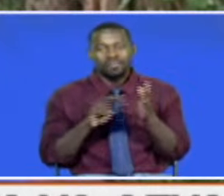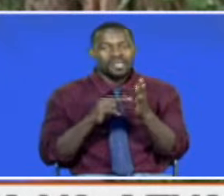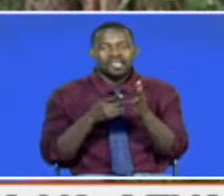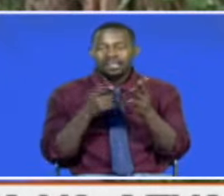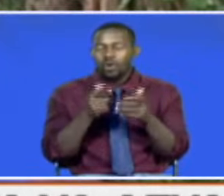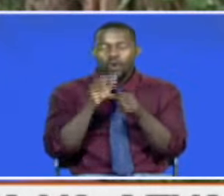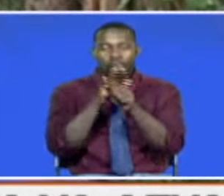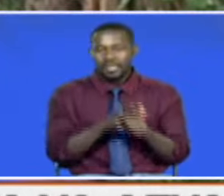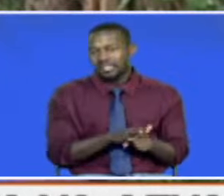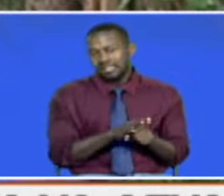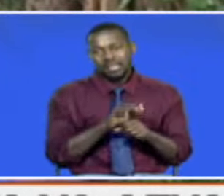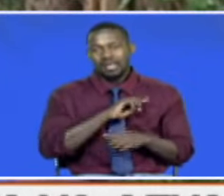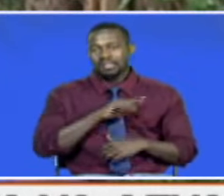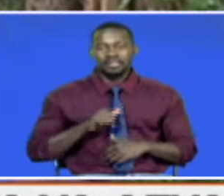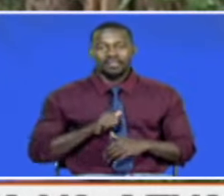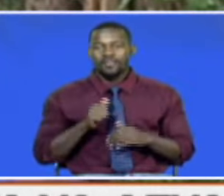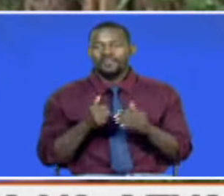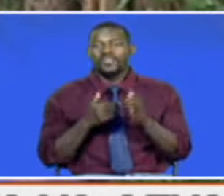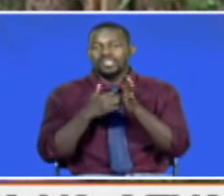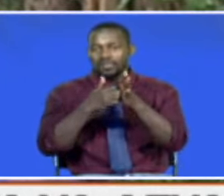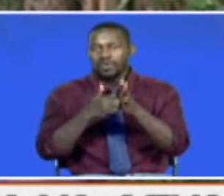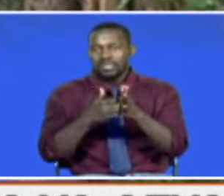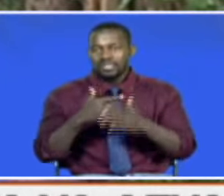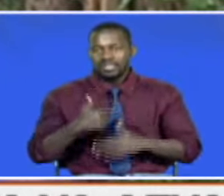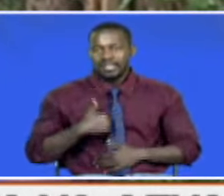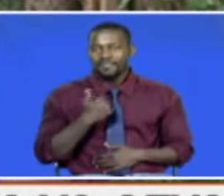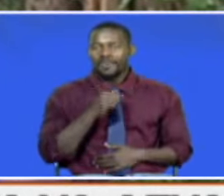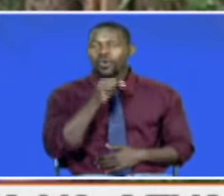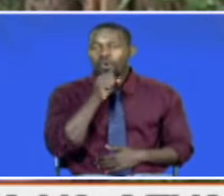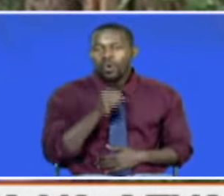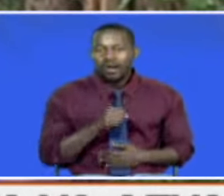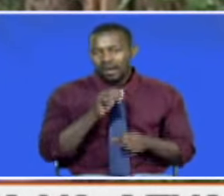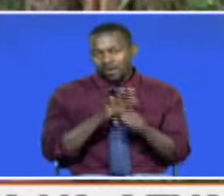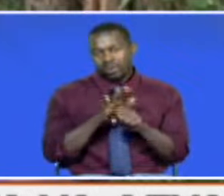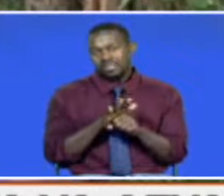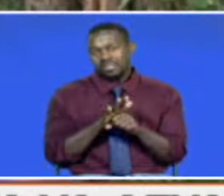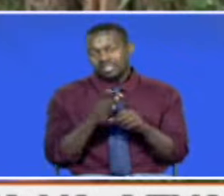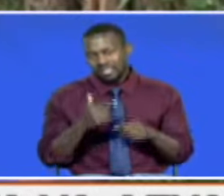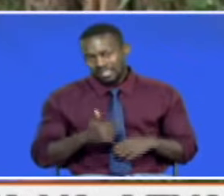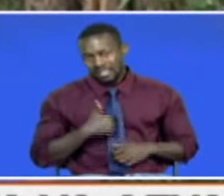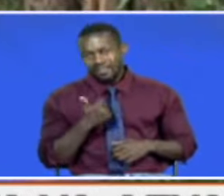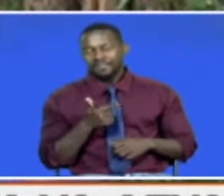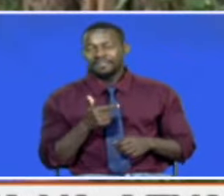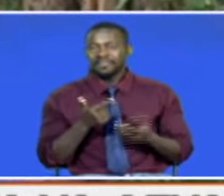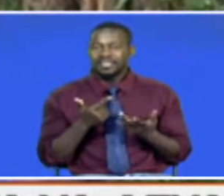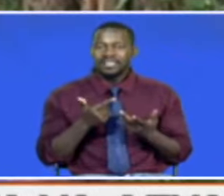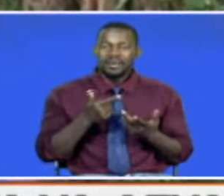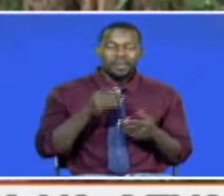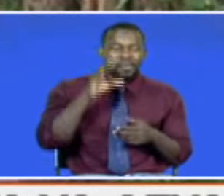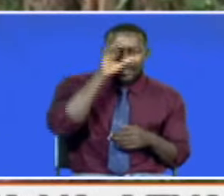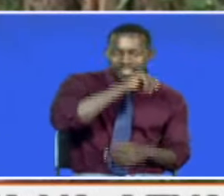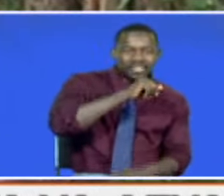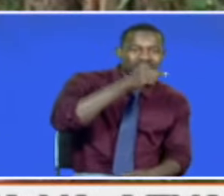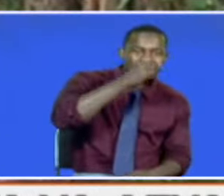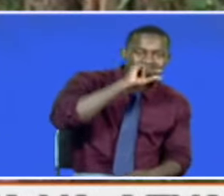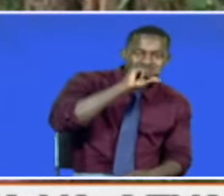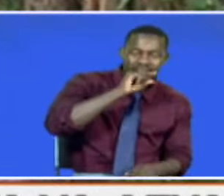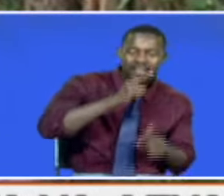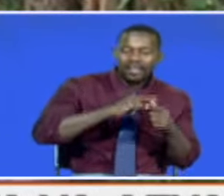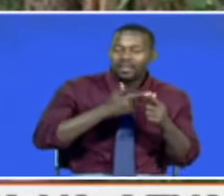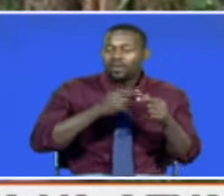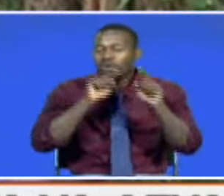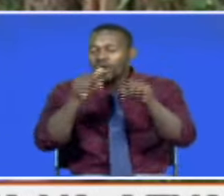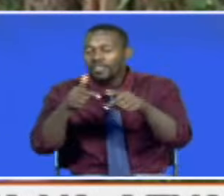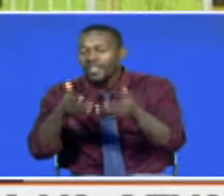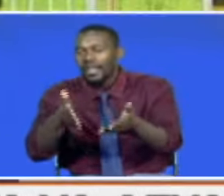kuumiza, kama mimi age yangu imesonga mbele sana. Unachukua nafasi yako, unatoka hata pale breakfast, ufika hapa unakuta ya kwamba chenye